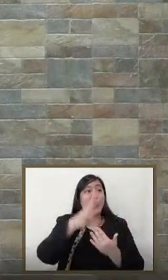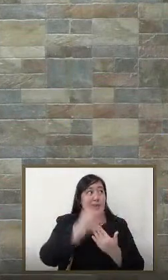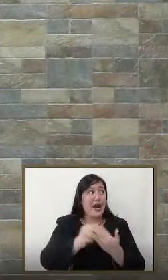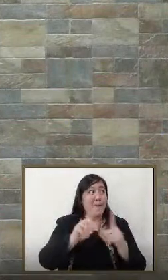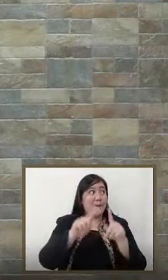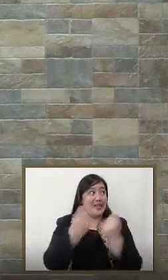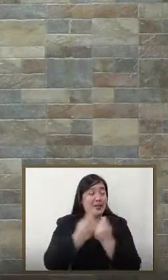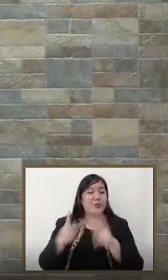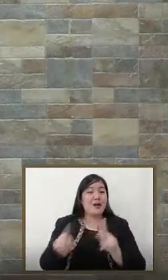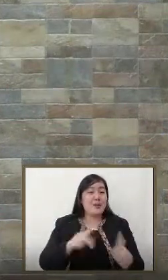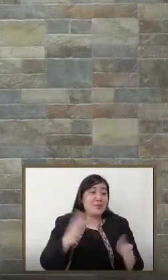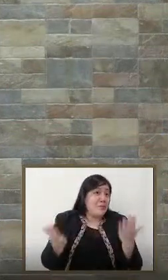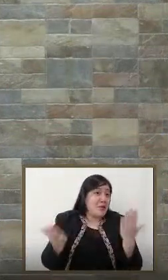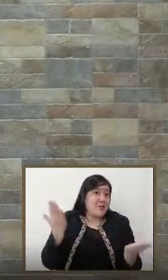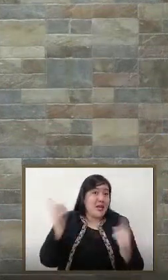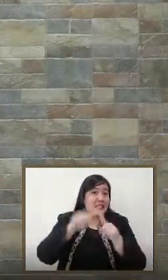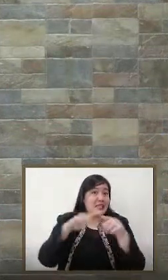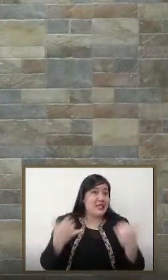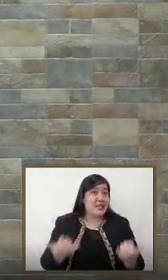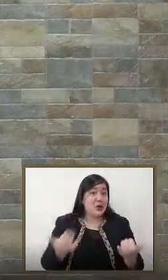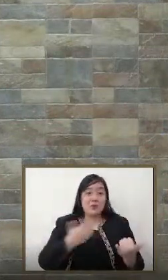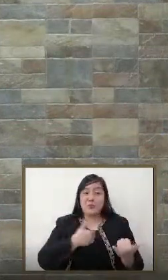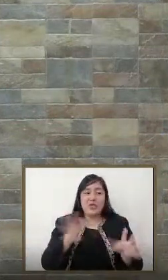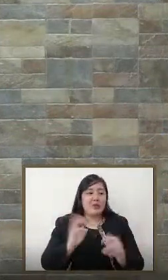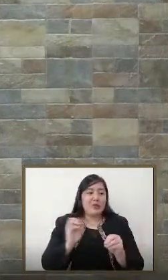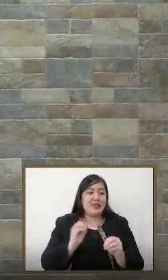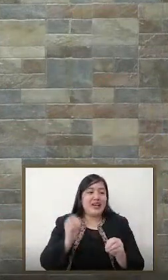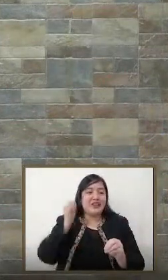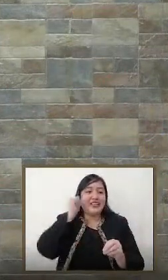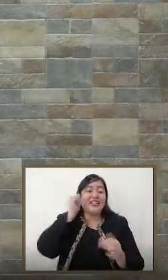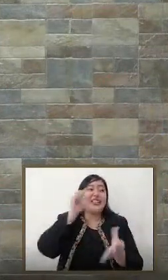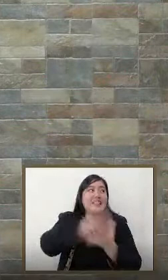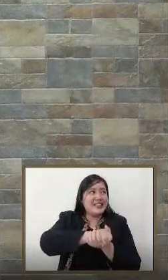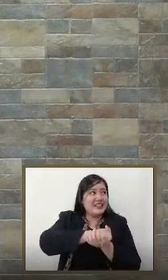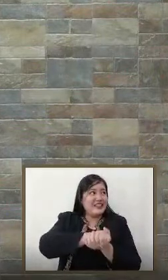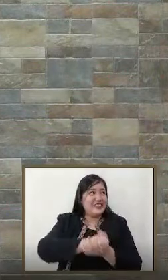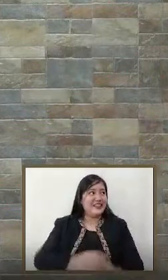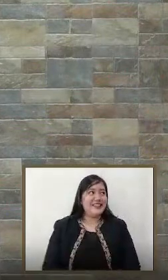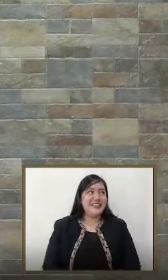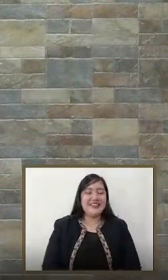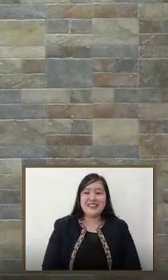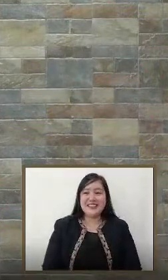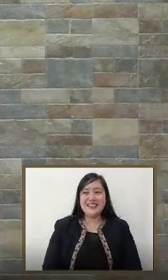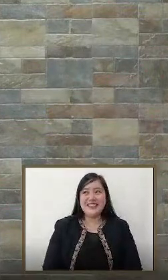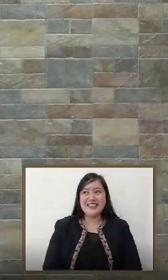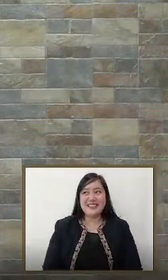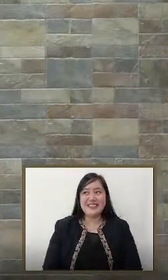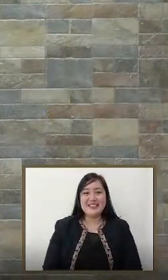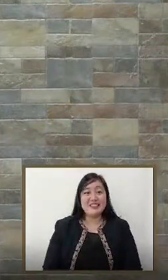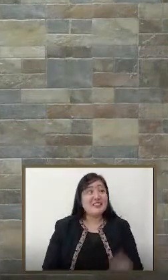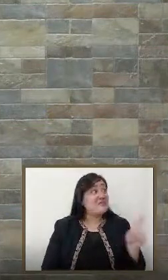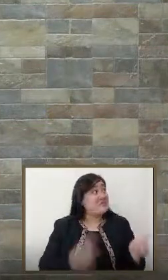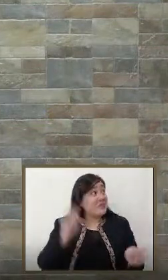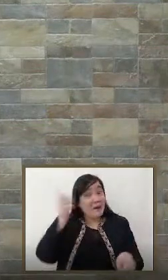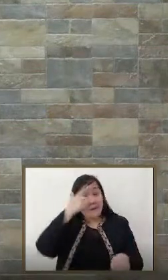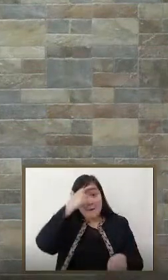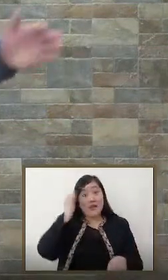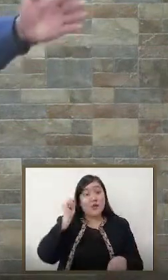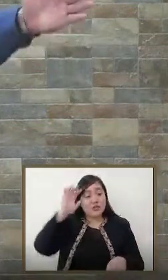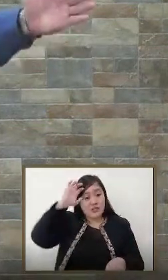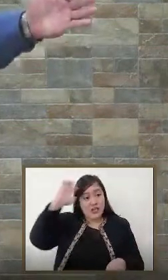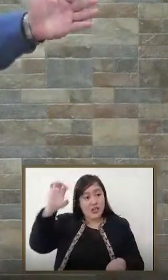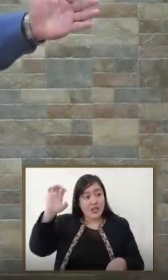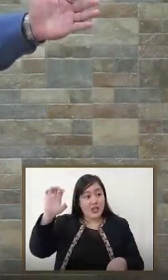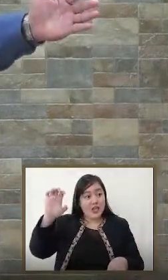lang 19. Yaw, 19 ka? Imagine mo, sa kalagayan mong ganyan, may asawa na ako. You know why? Wala